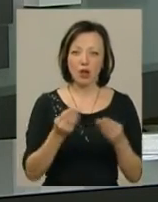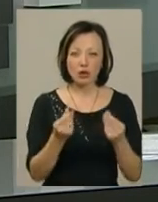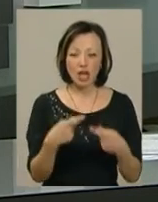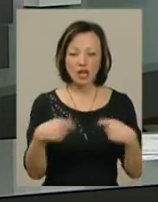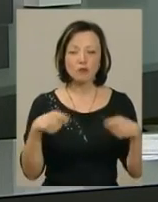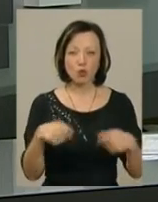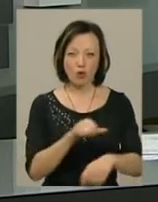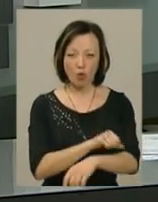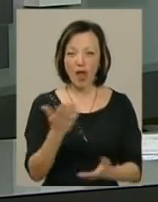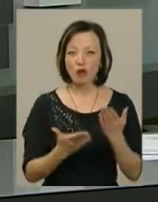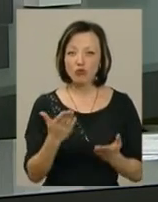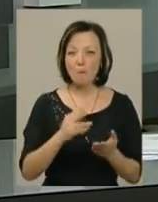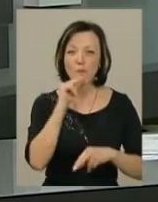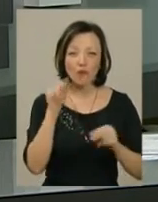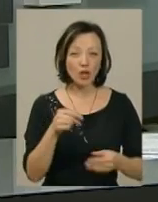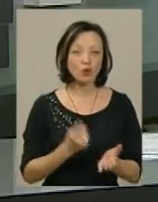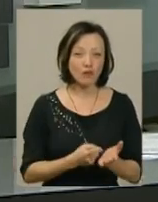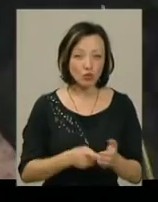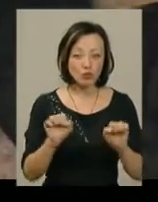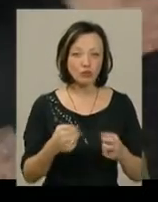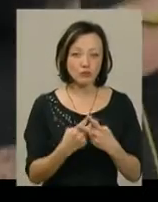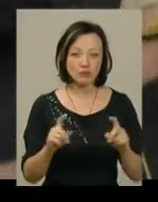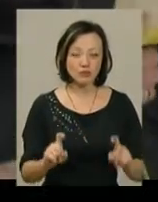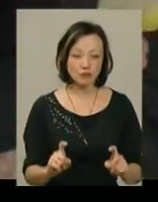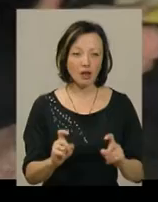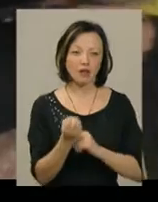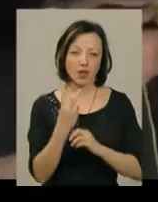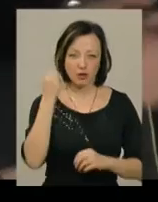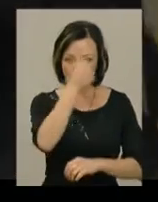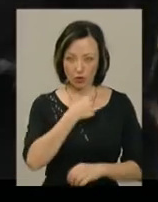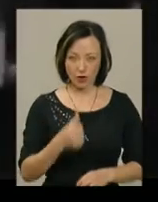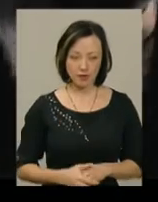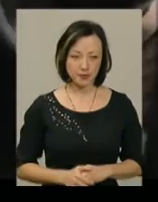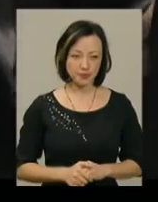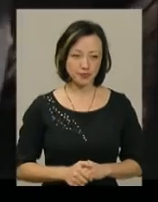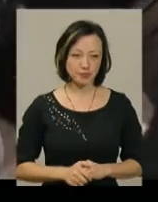речовин. Якщо провину затриманих доведуть, вони можуть сісти за ґрати на 12 років.